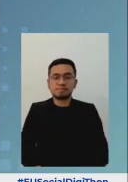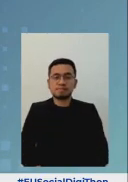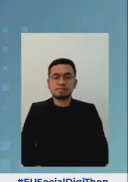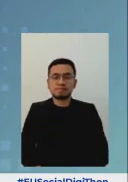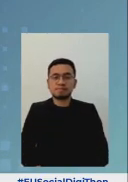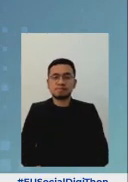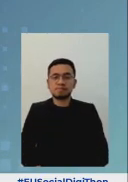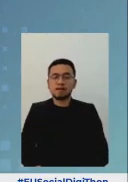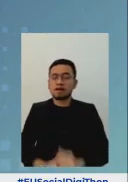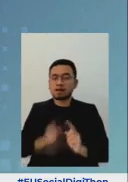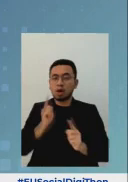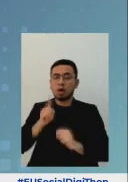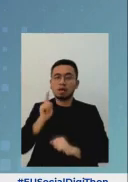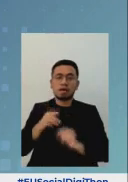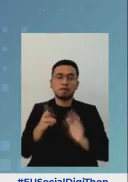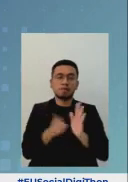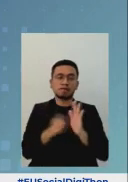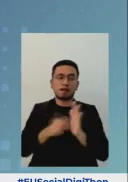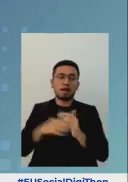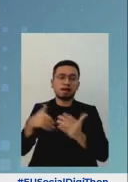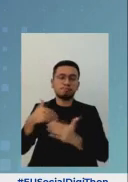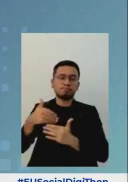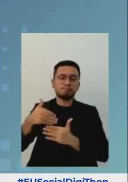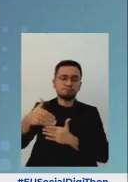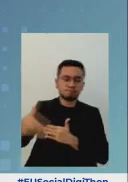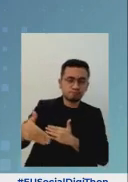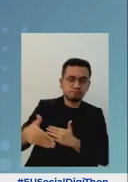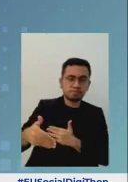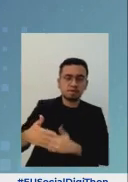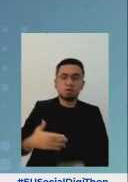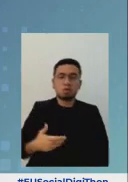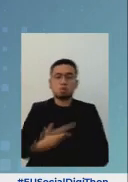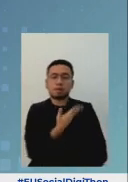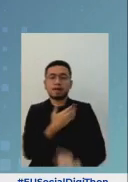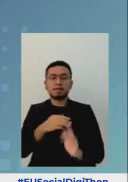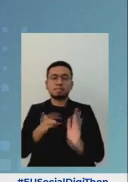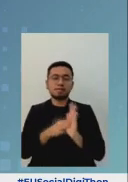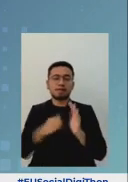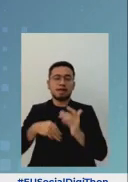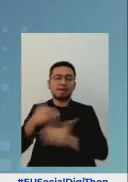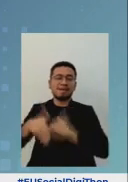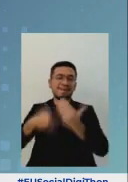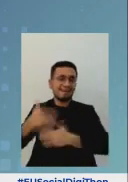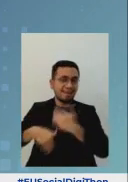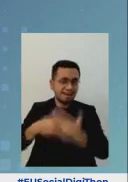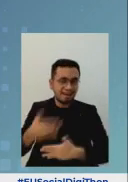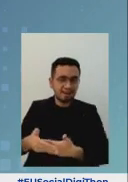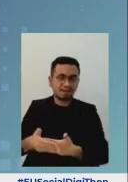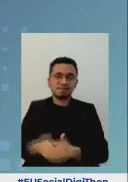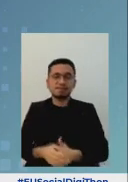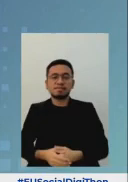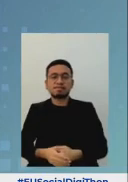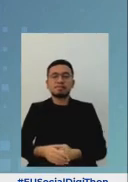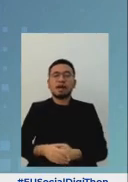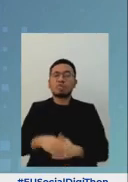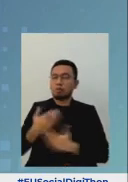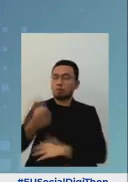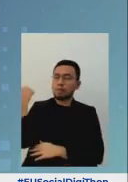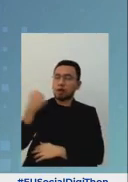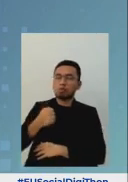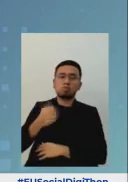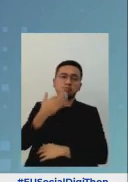terus berkelanjutan yang dialami oleh penyintas, termasuk juga oleh pelaku ataupun penontonnya,